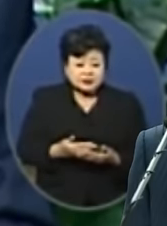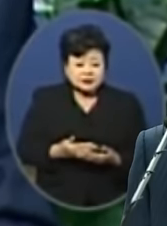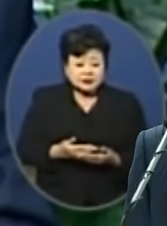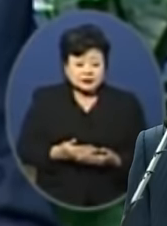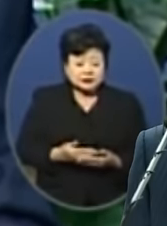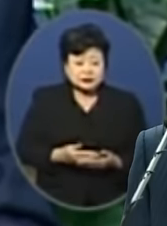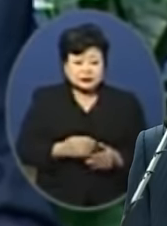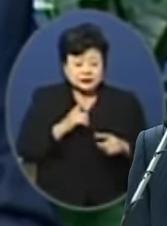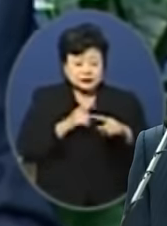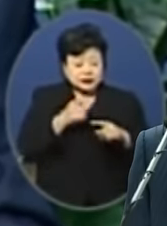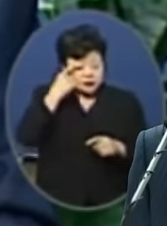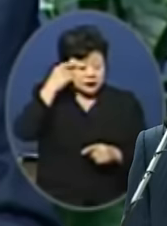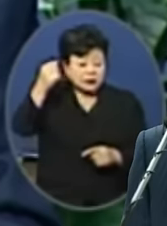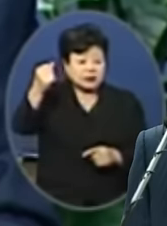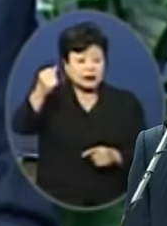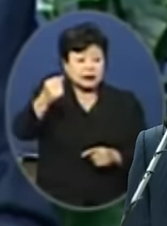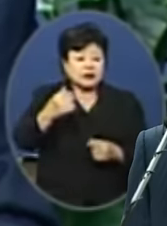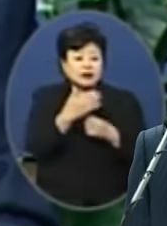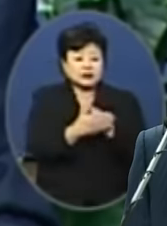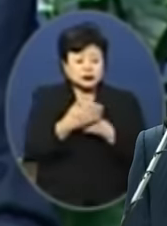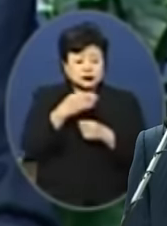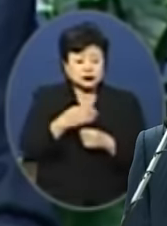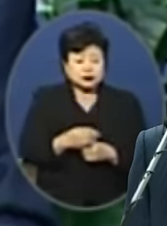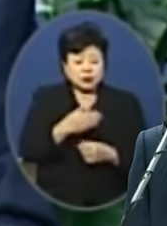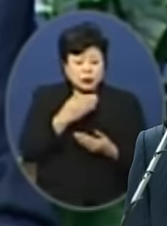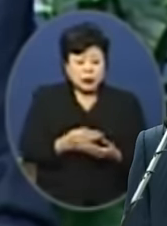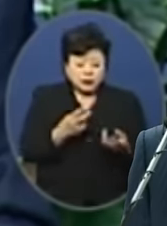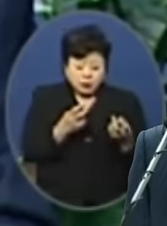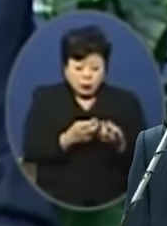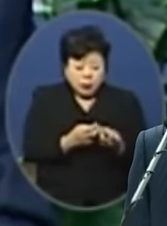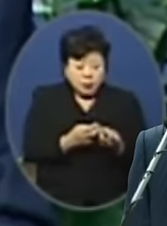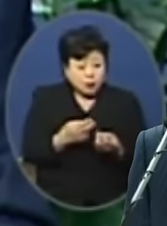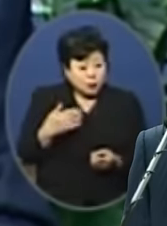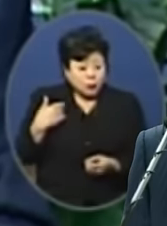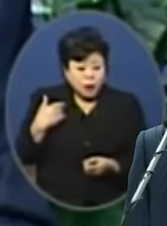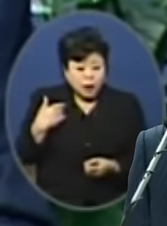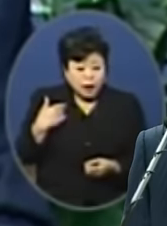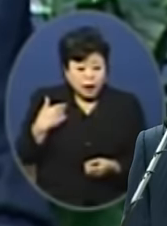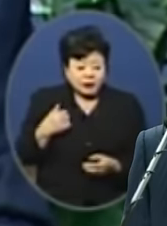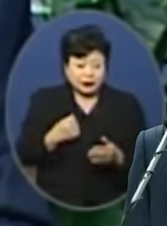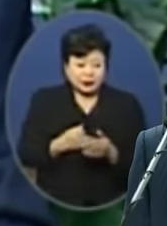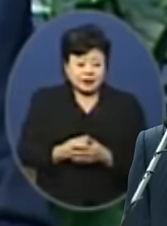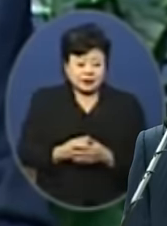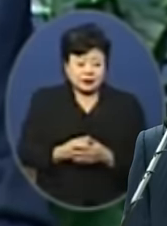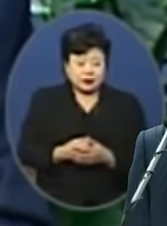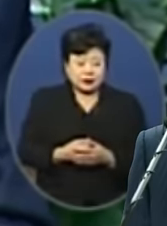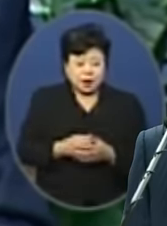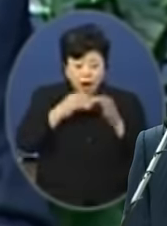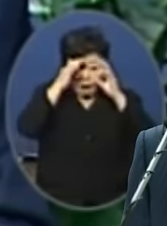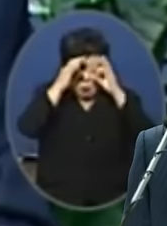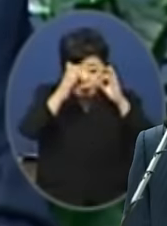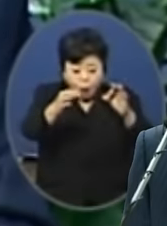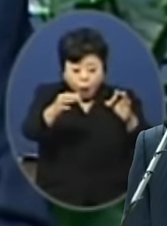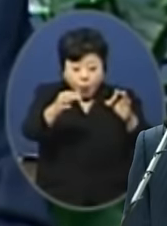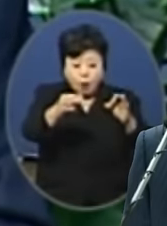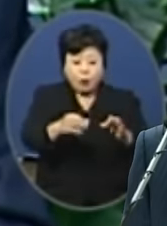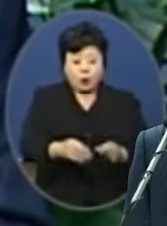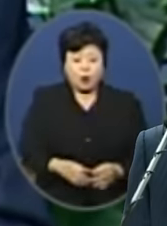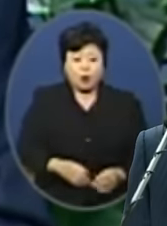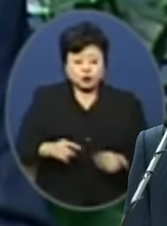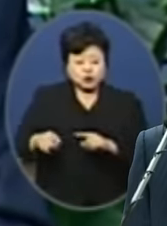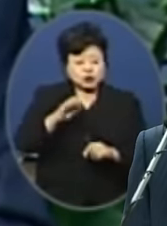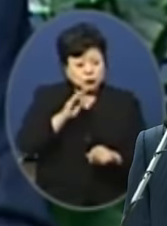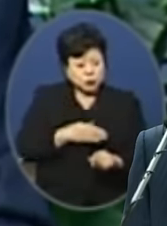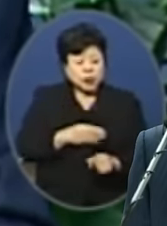긍정적인 은총을 어떻게 받는지 알지를 못하는 것입니다. 그러므로 눈으로서 보고 누리지